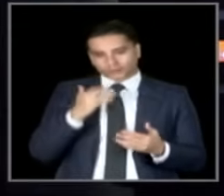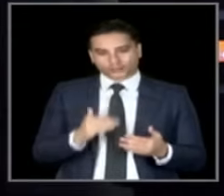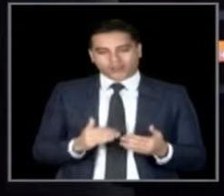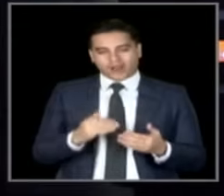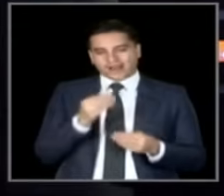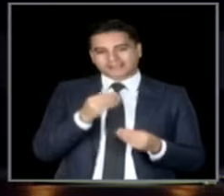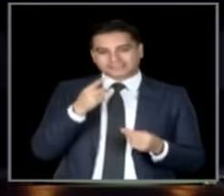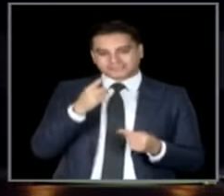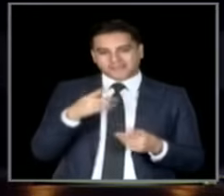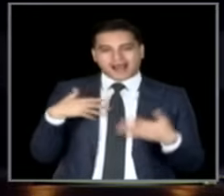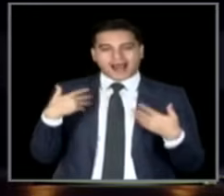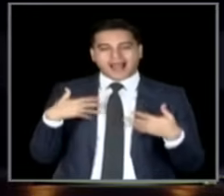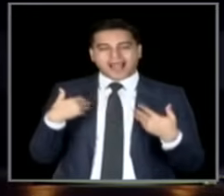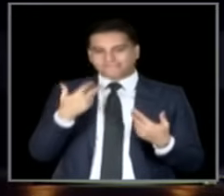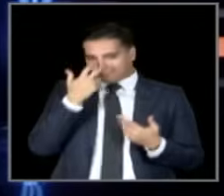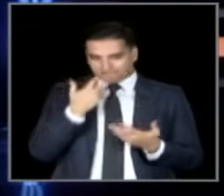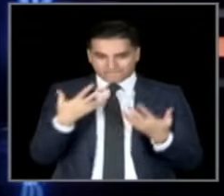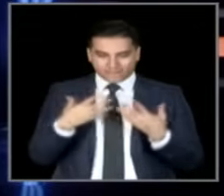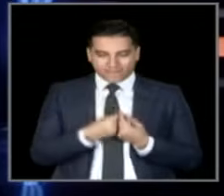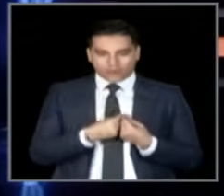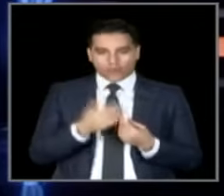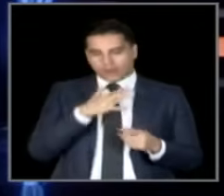صغيرين، لعبة بنلعبها كلنا